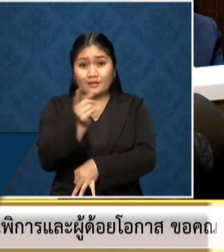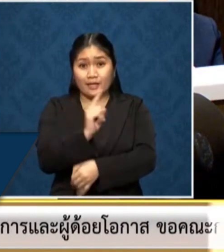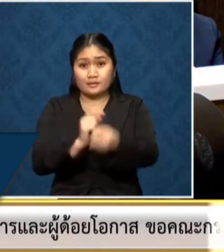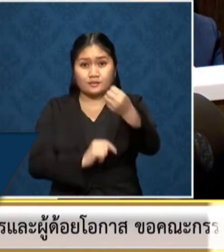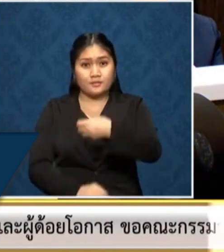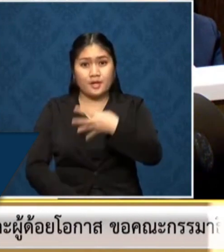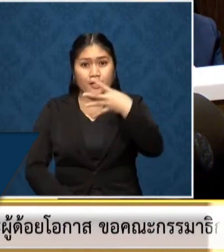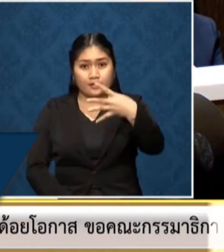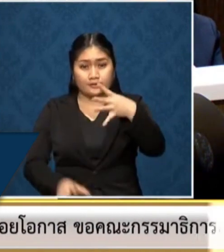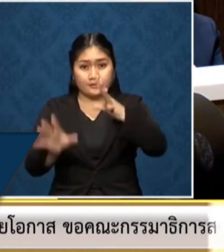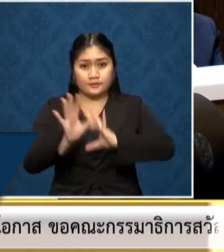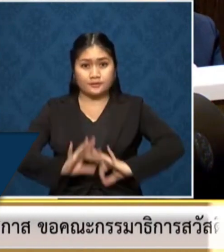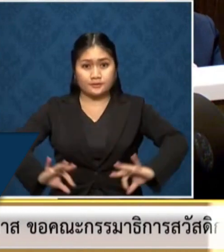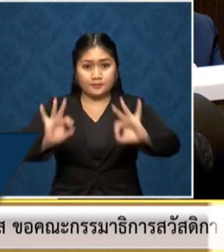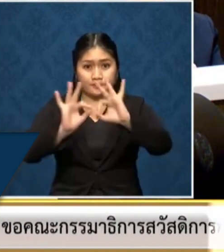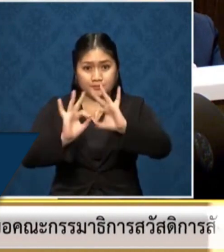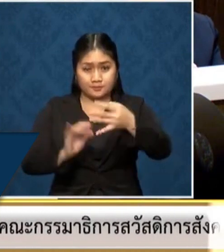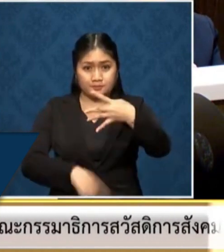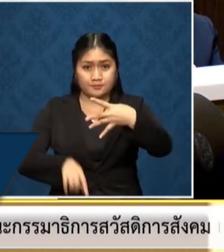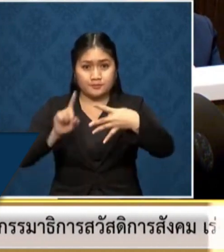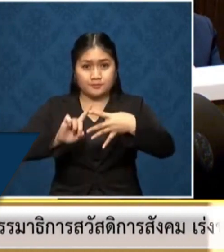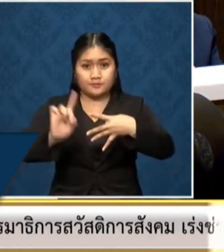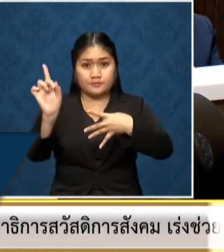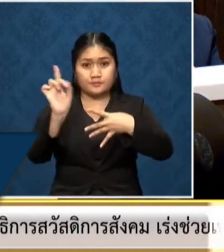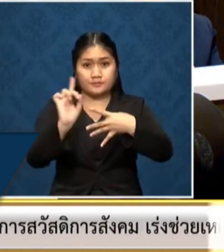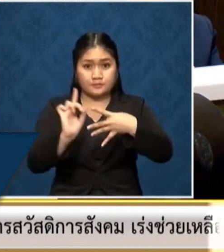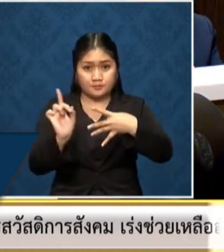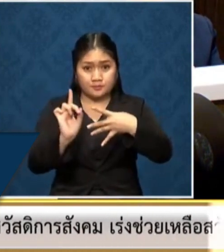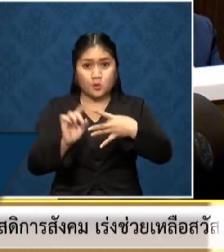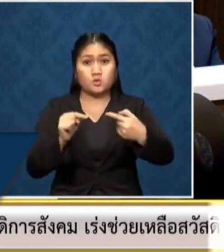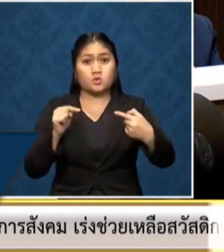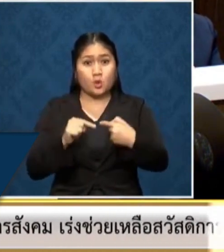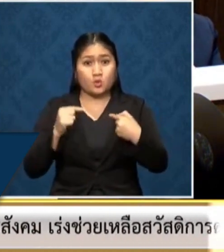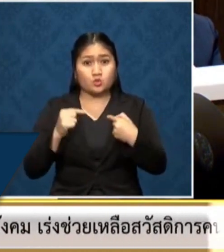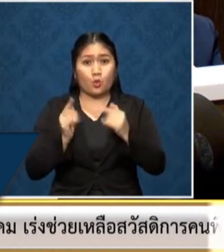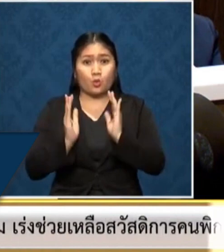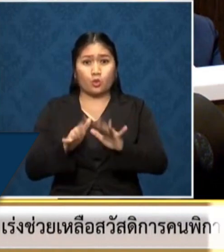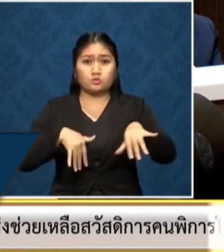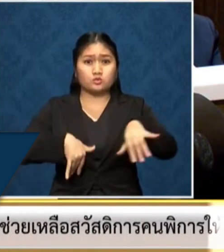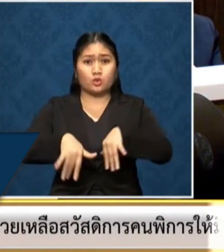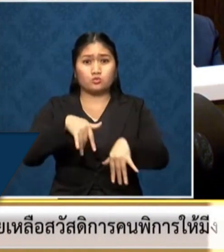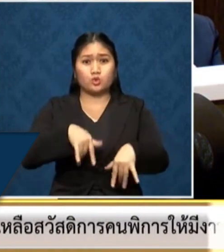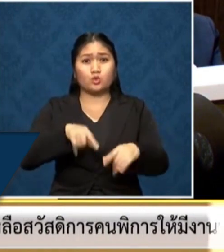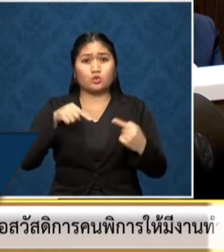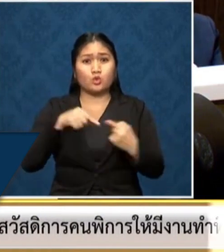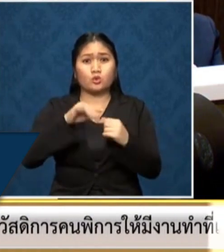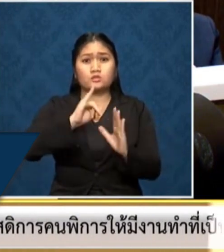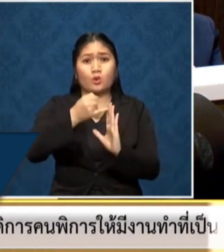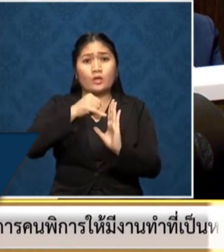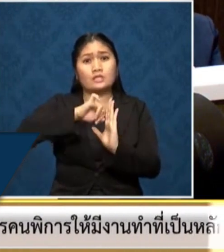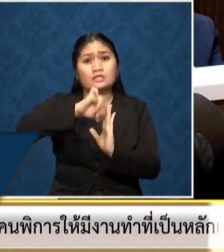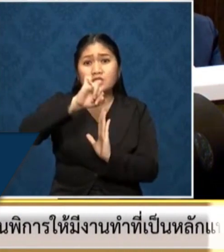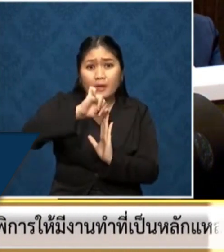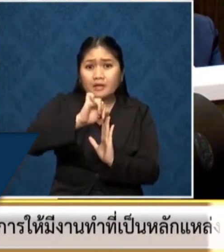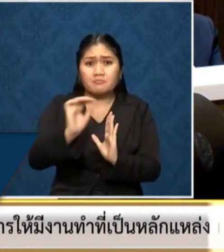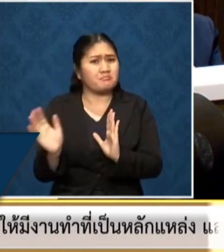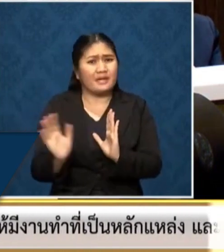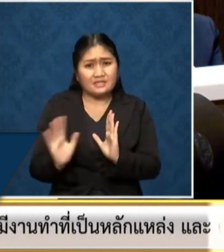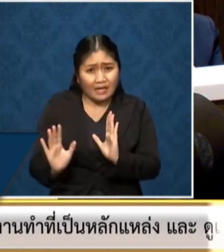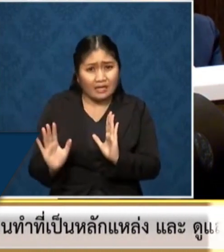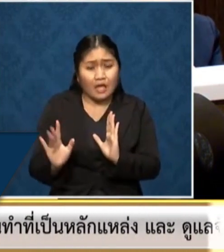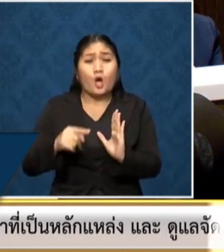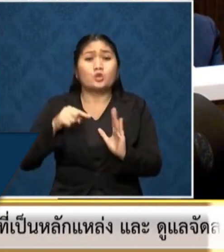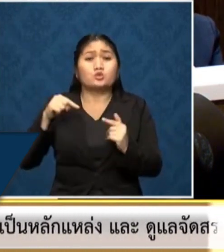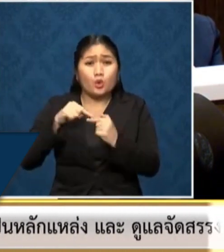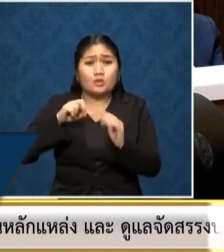ด้กัครัท่านประกาท 1 ก็คือเรื่องนี้ไม่ใช่เรื่องของพี่น้ที่อยู่ที่จัหวเชียงให่ไม่ใช่เรื่องของพี่น้องที่